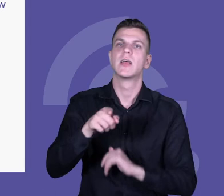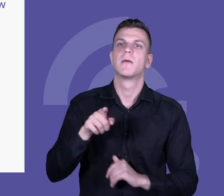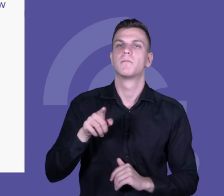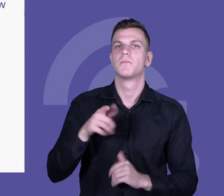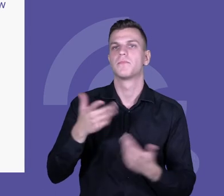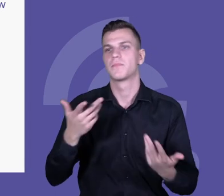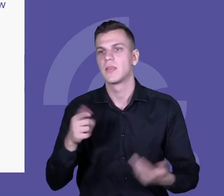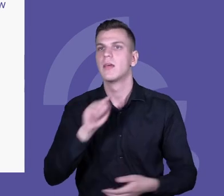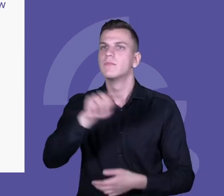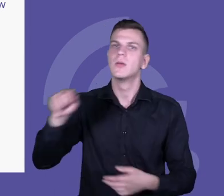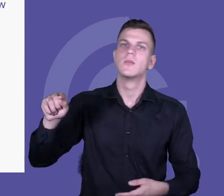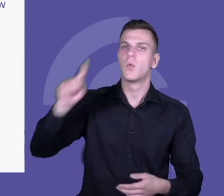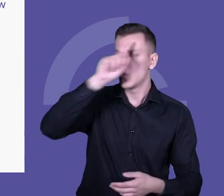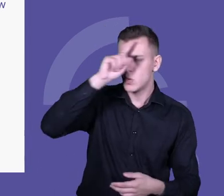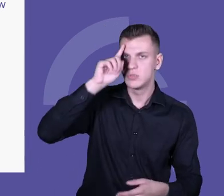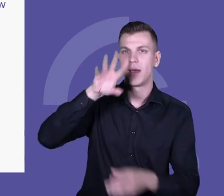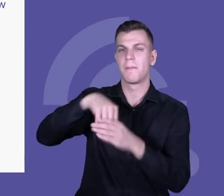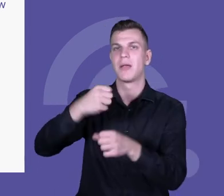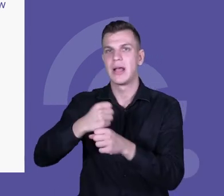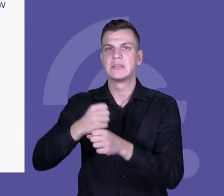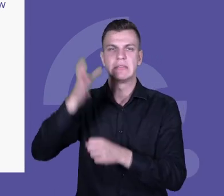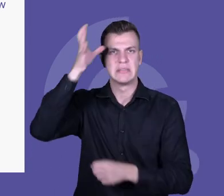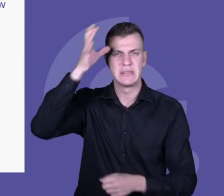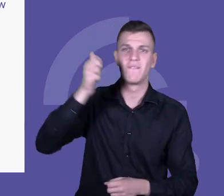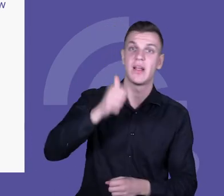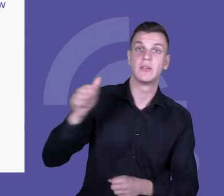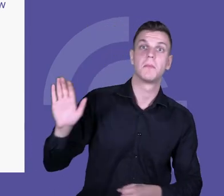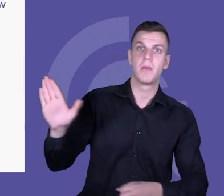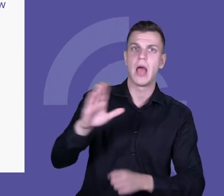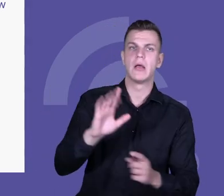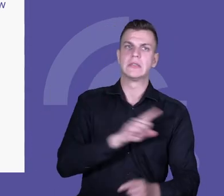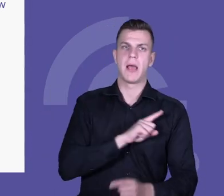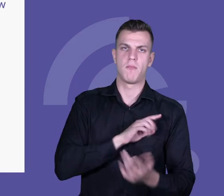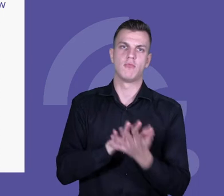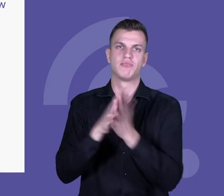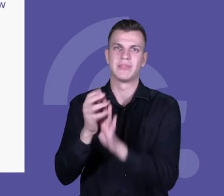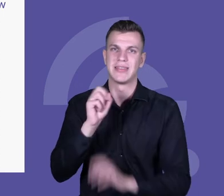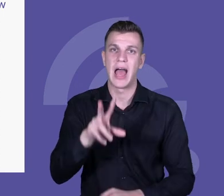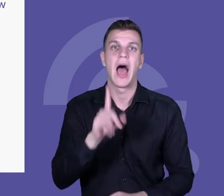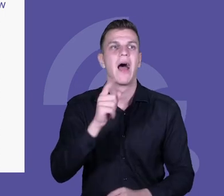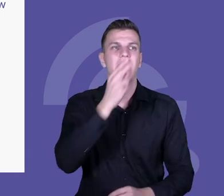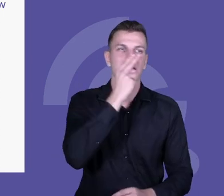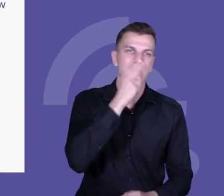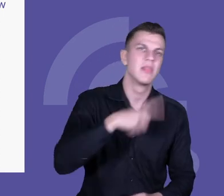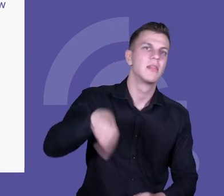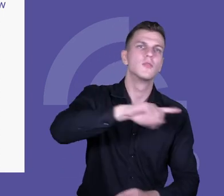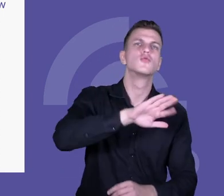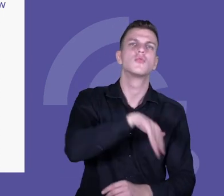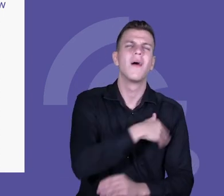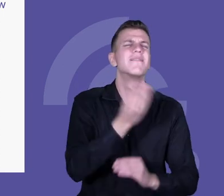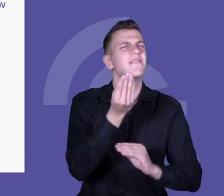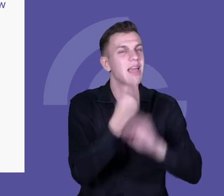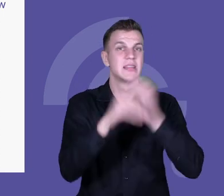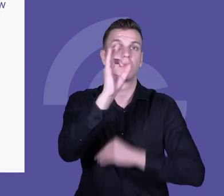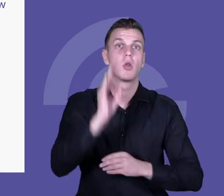kompetencji, kapitału ludzkiego, ale bardzo, bardzo wiele szkół, takich zwykłych szkół, które widzimy na co dzień w naszej pracy, potrzebuje w tym